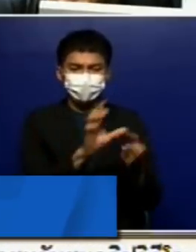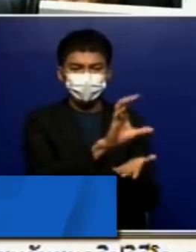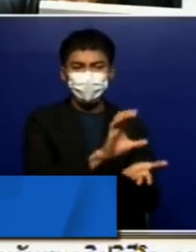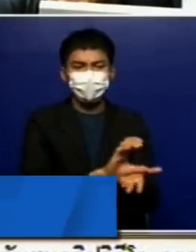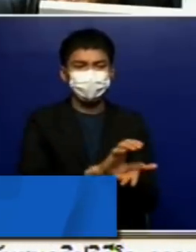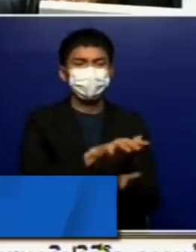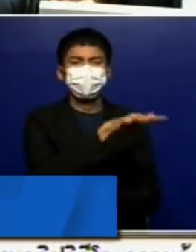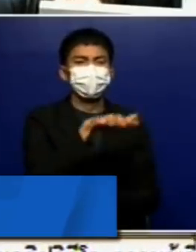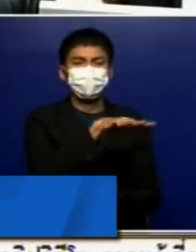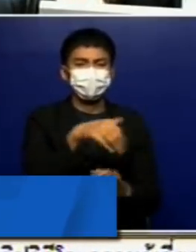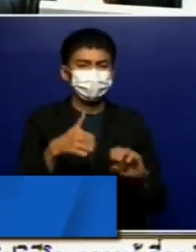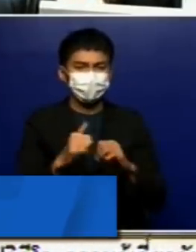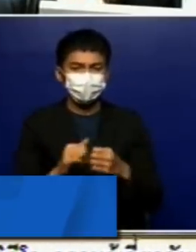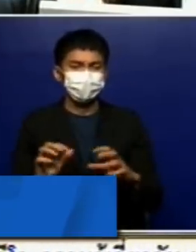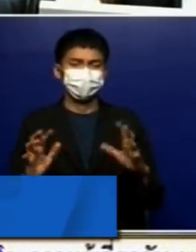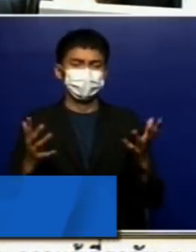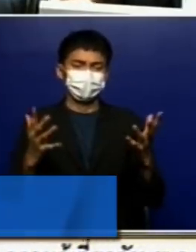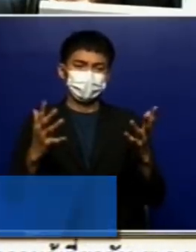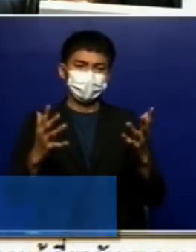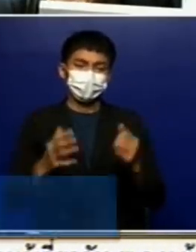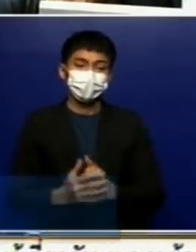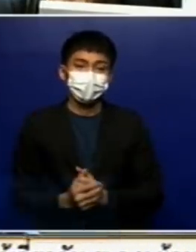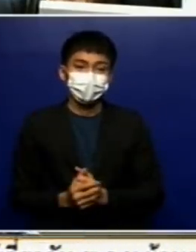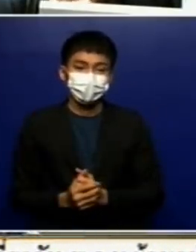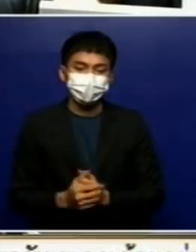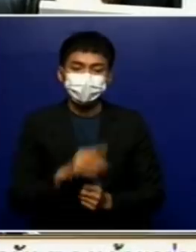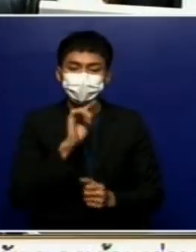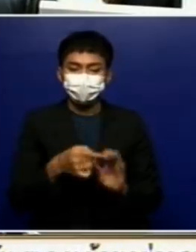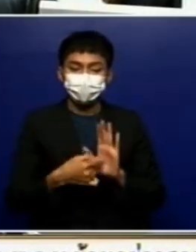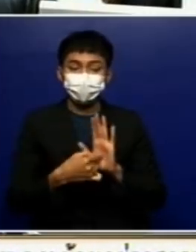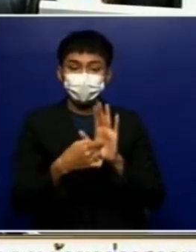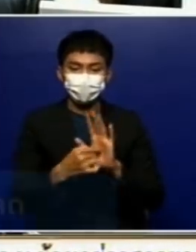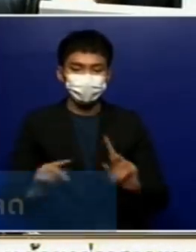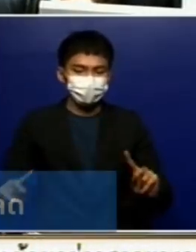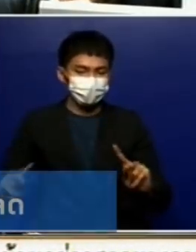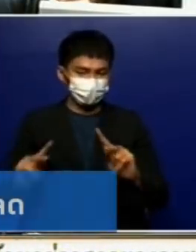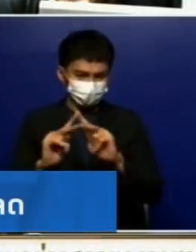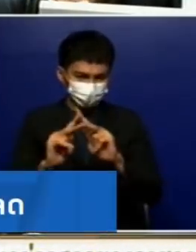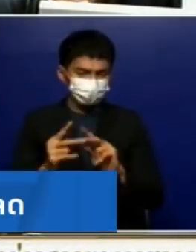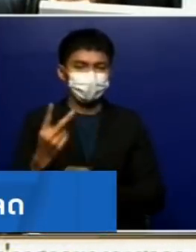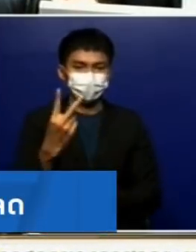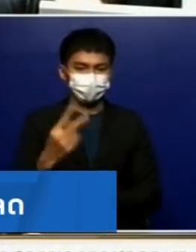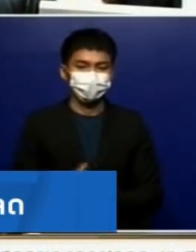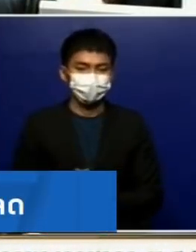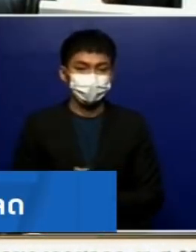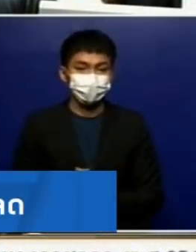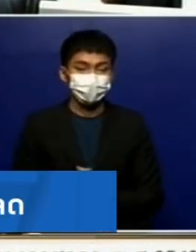ะฮะผมอยากจะยกตัวอย่างแค่สองกระทรวงกระทรวงแรกที่ผมจะยกตัวอย่างนั่นก็คือกระทรวงกลาโห